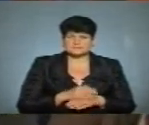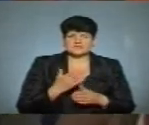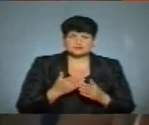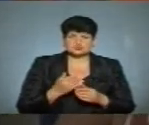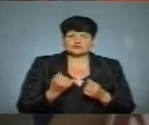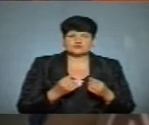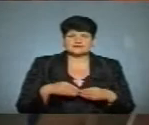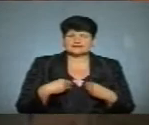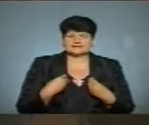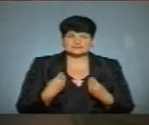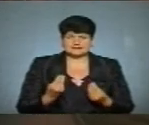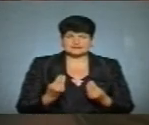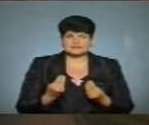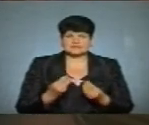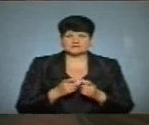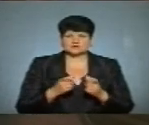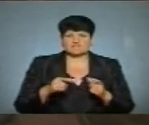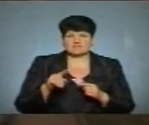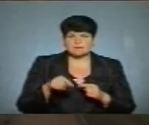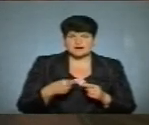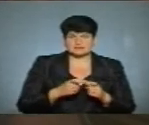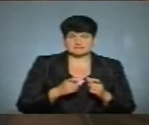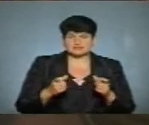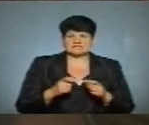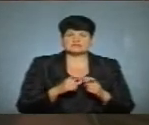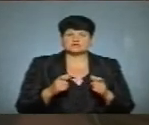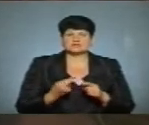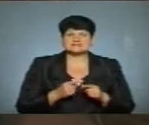не видає квитка, ви вимагаєте квиток. Квиток –